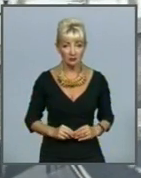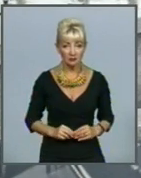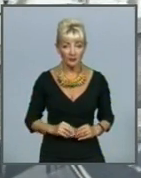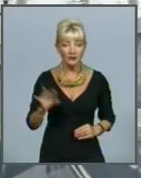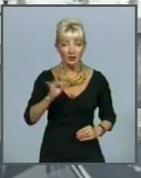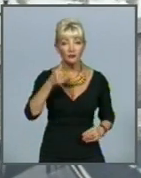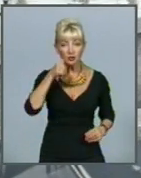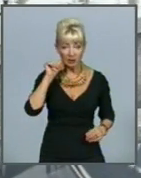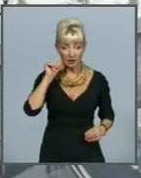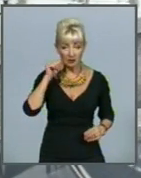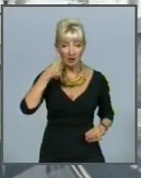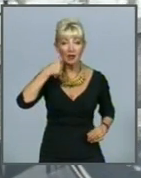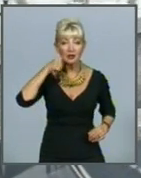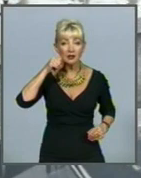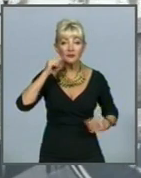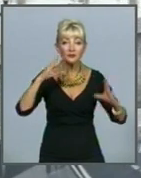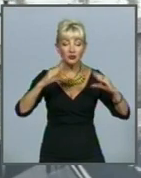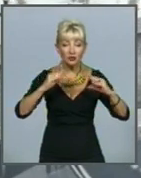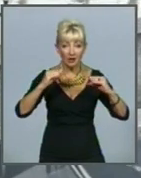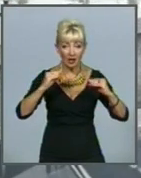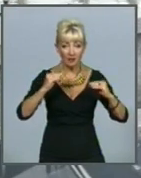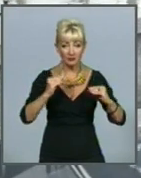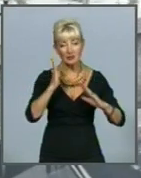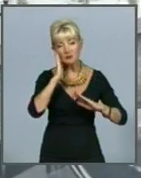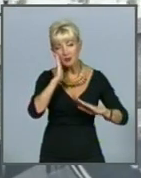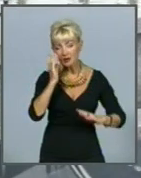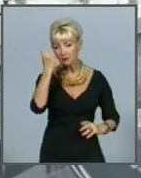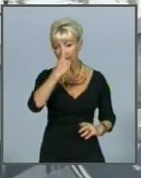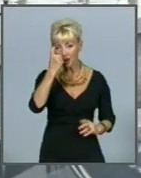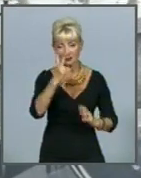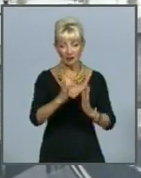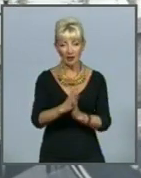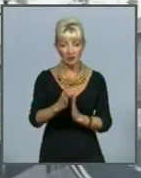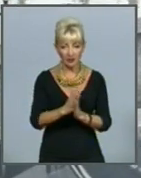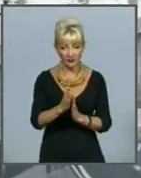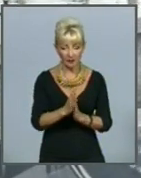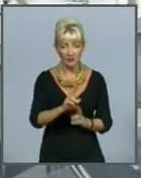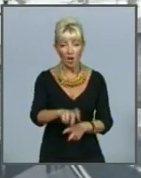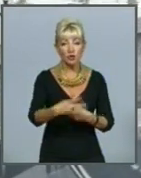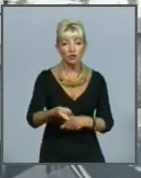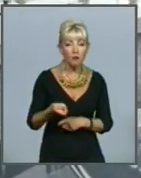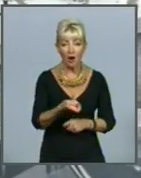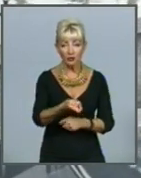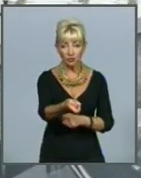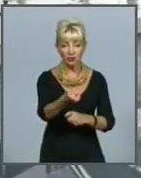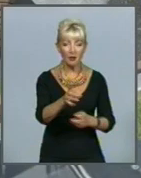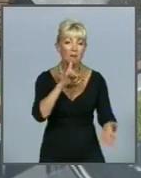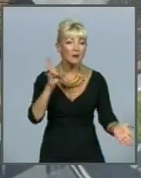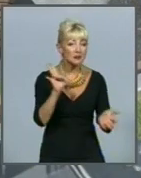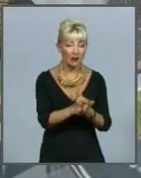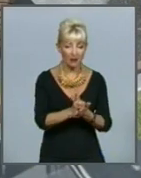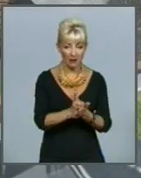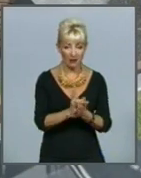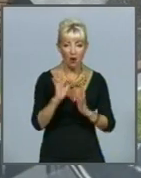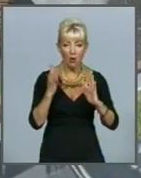Вечерами спят выпившие на газоне. Собачники постоянно, выгул собак на газонах, это просто